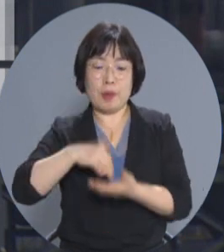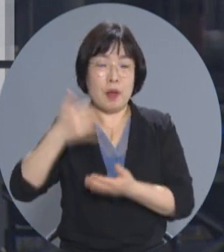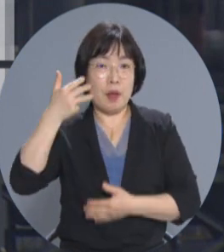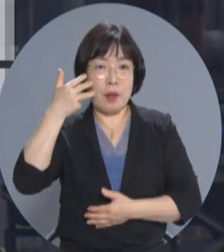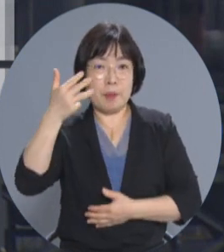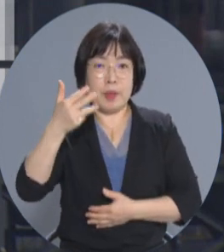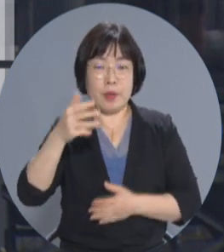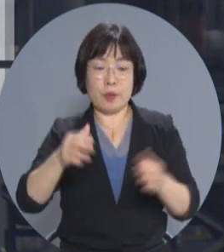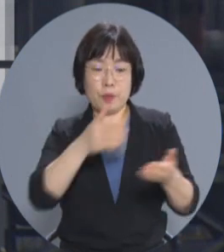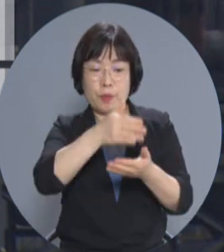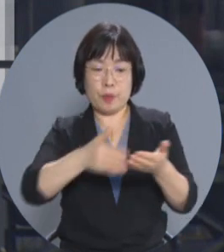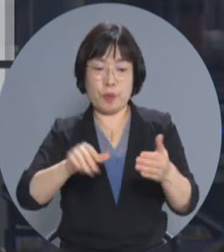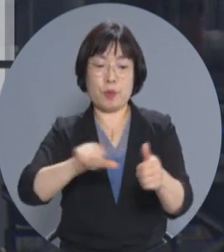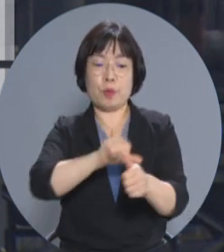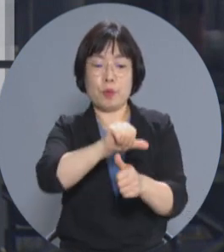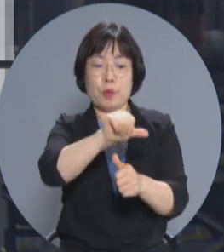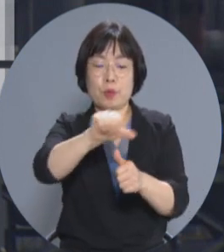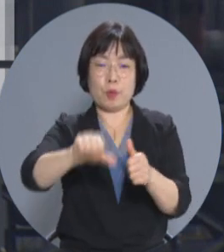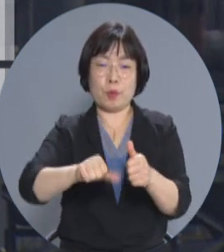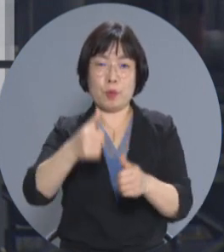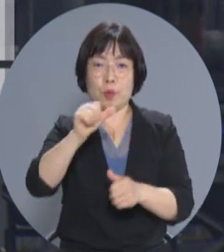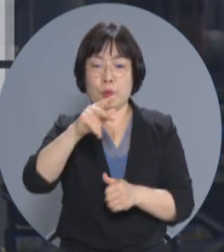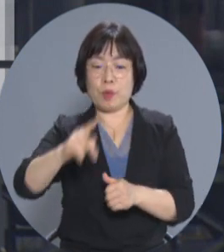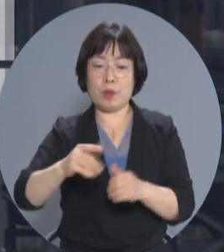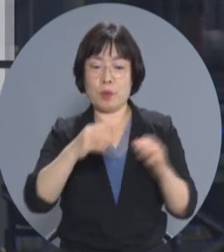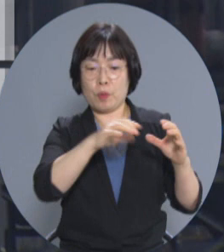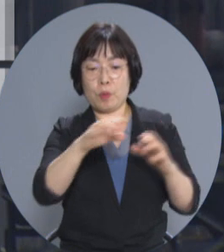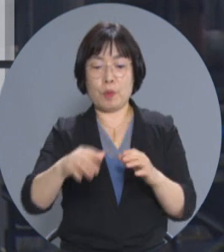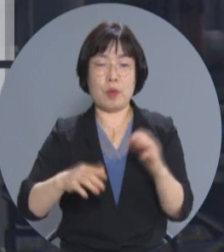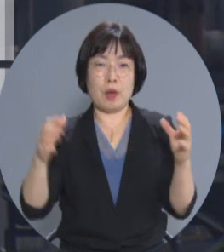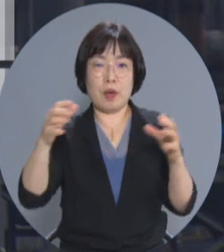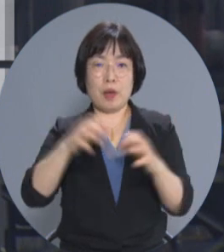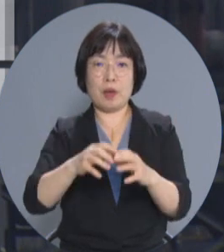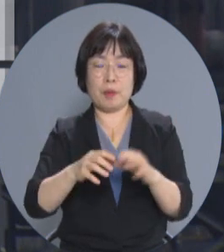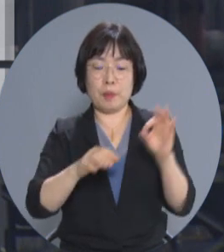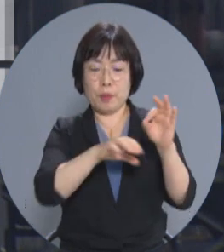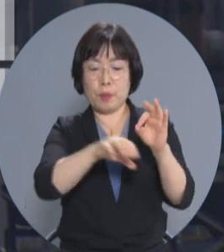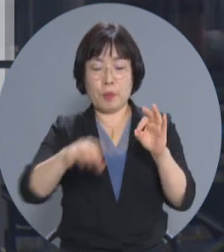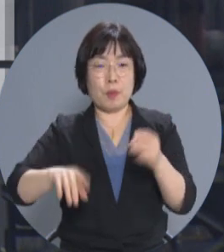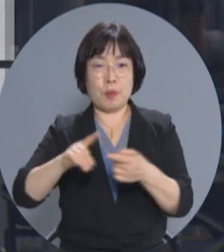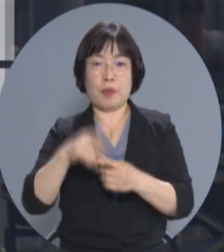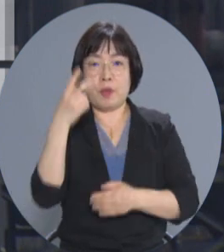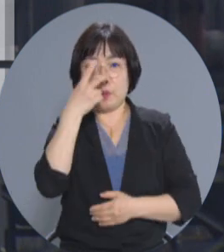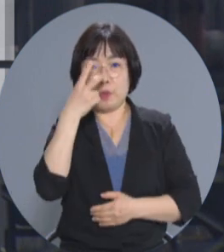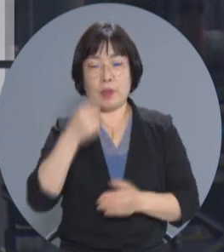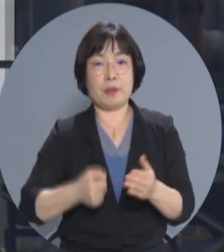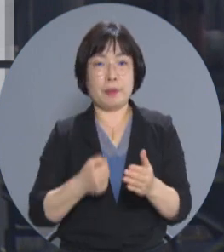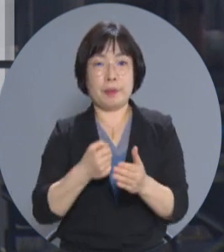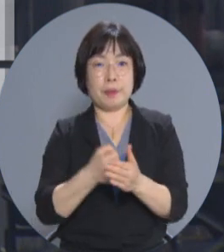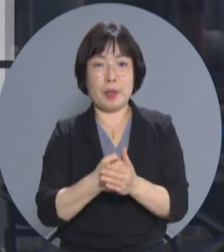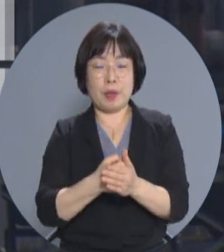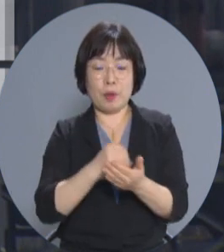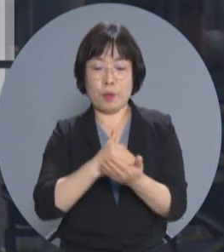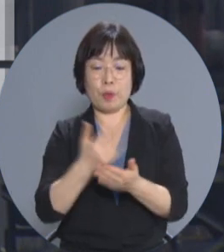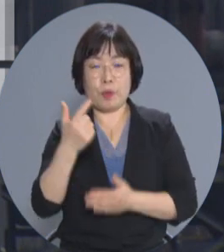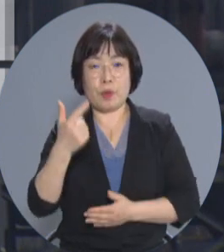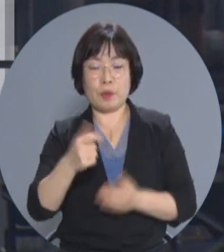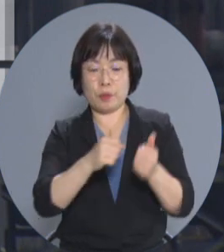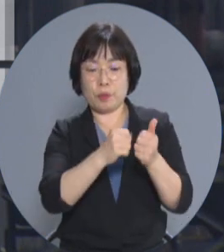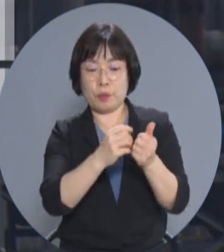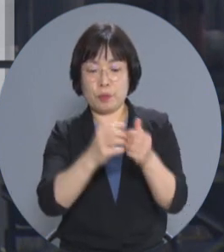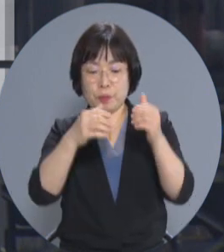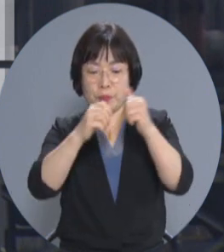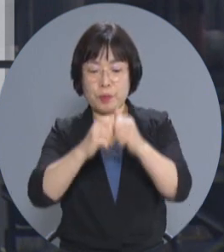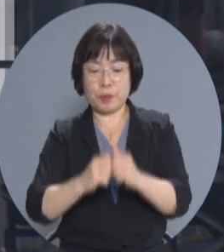동안 산당 경계 5km 내 주거지역 5개 지점을 포함해 10개 지점에 대해 조사하기로 하는 등 6개항의 세부